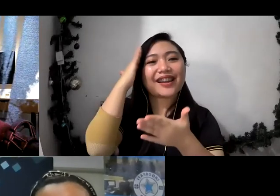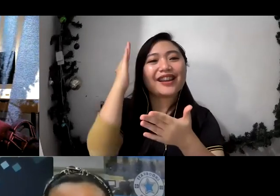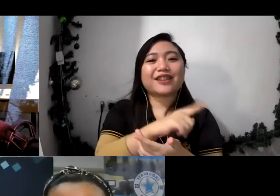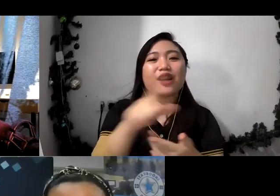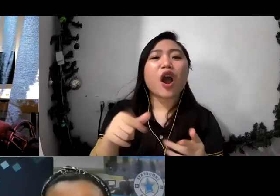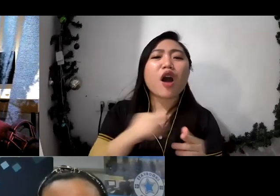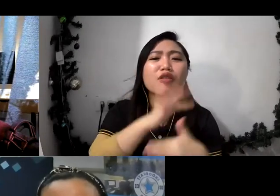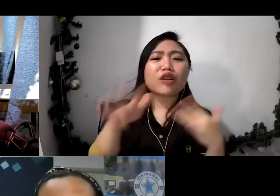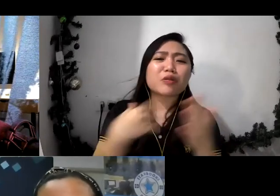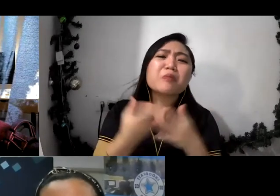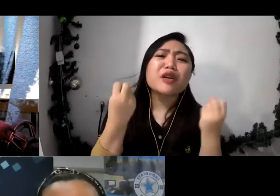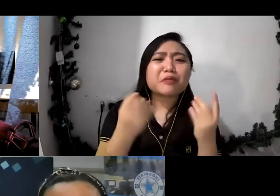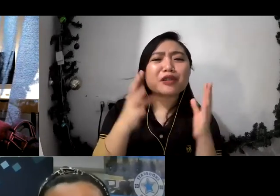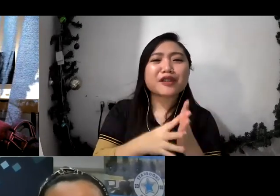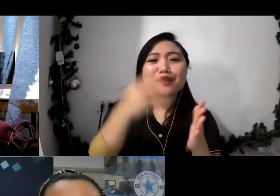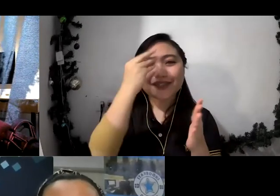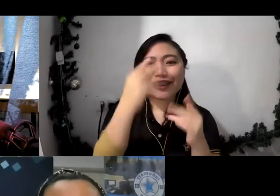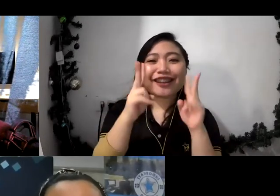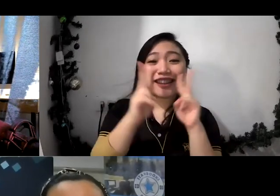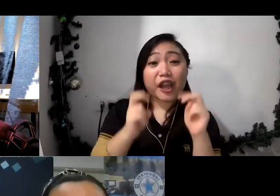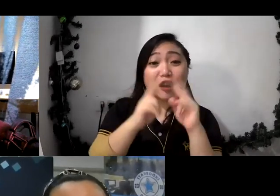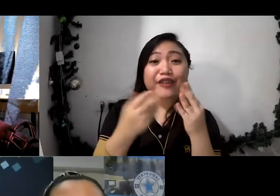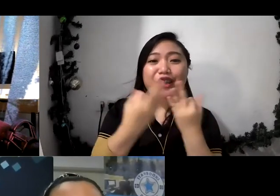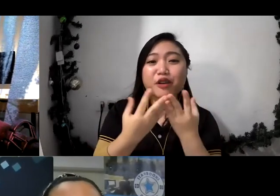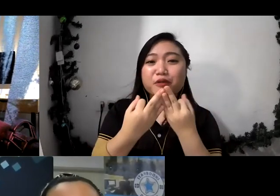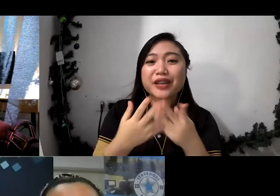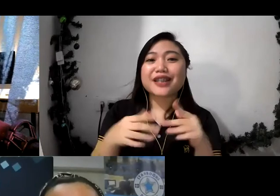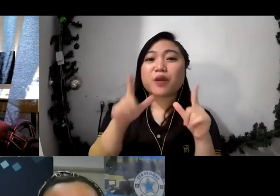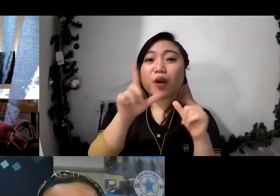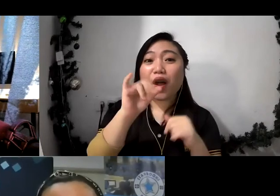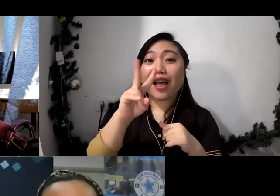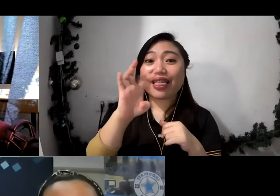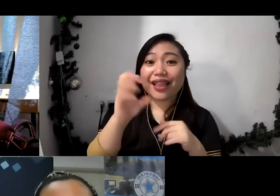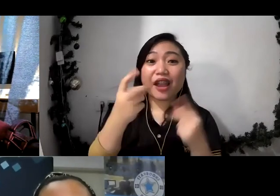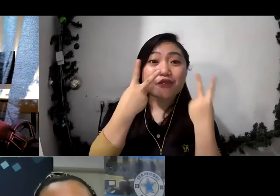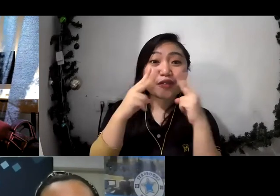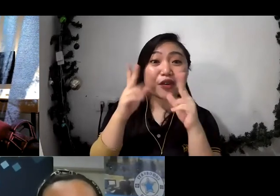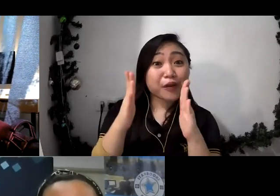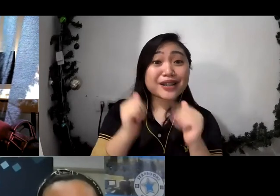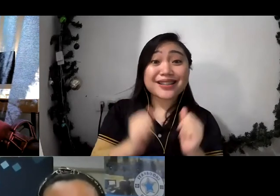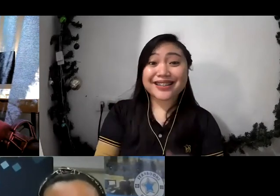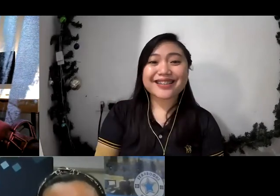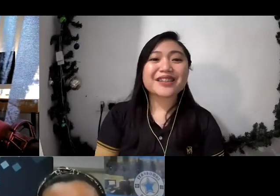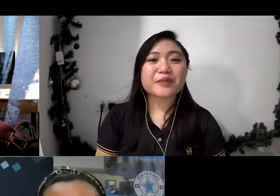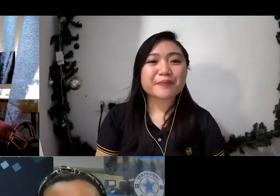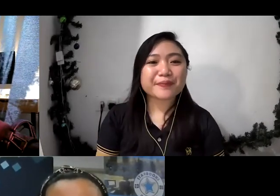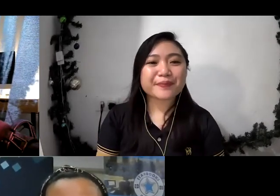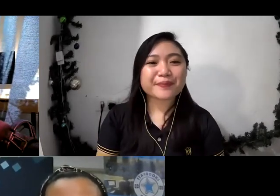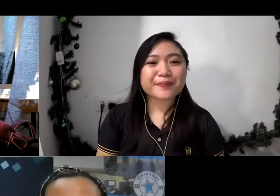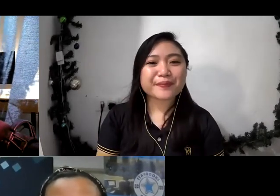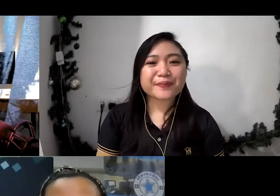natutunan ngayon. And even our Facebook live viewers, yan.